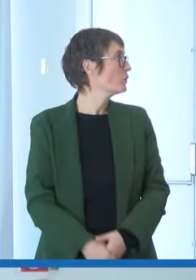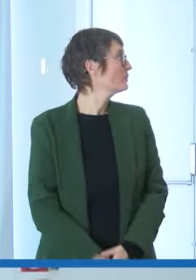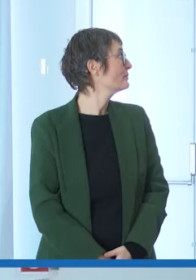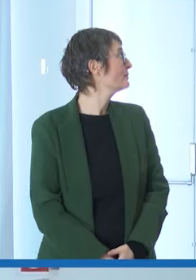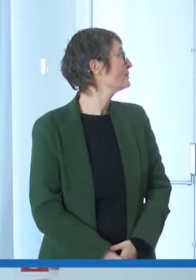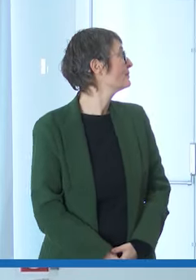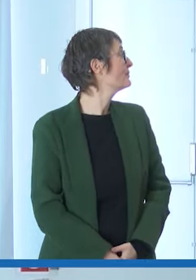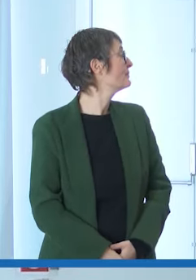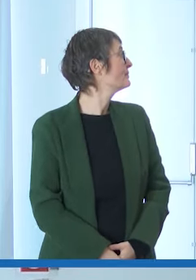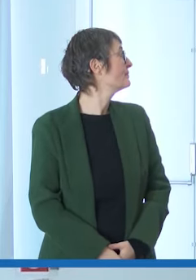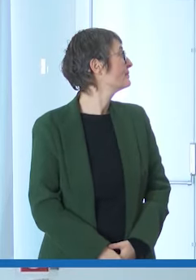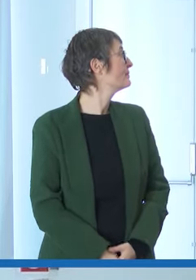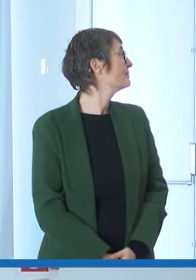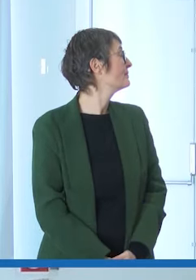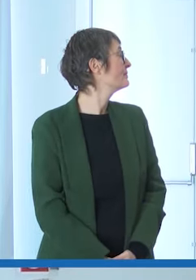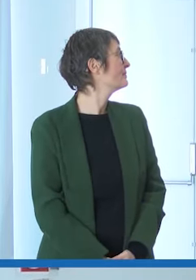sì